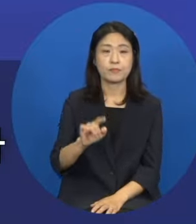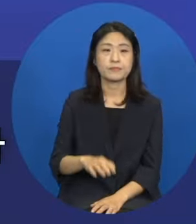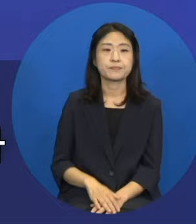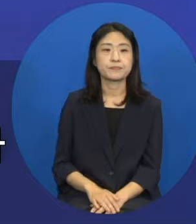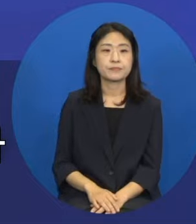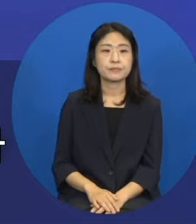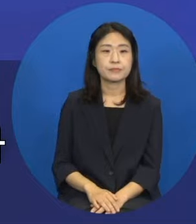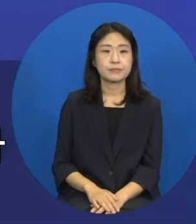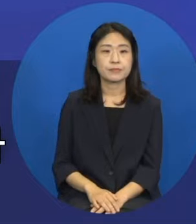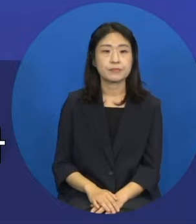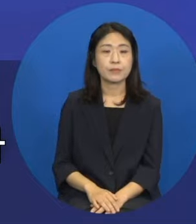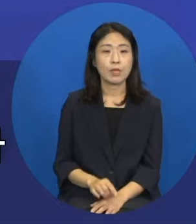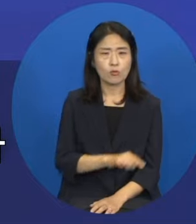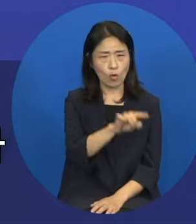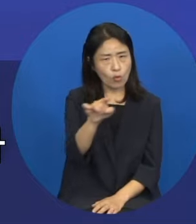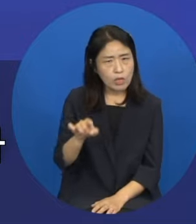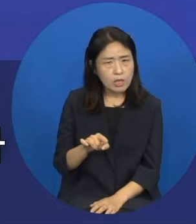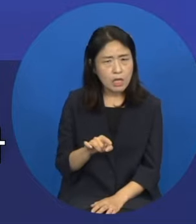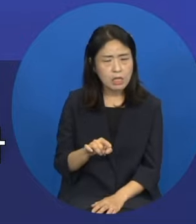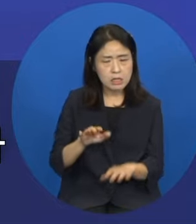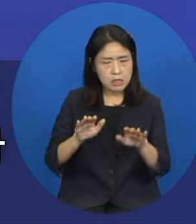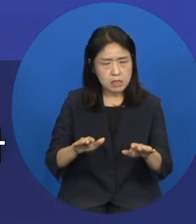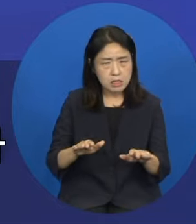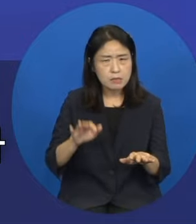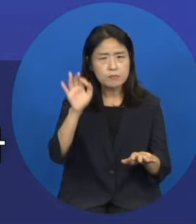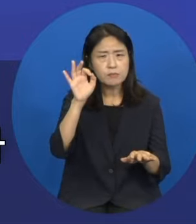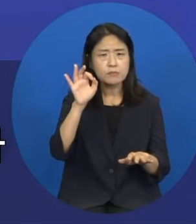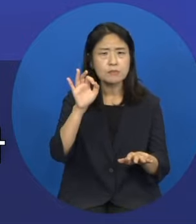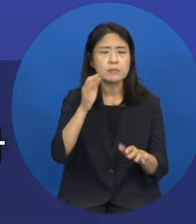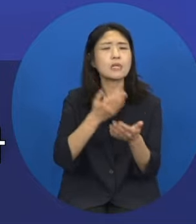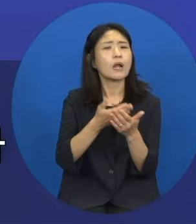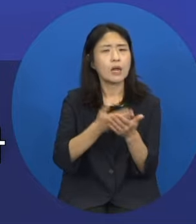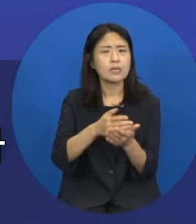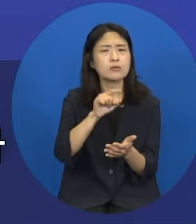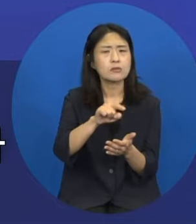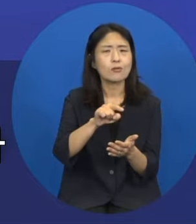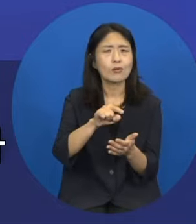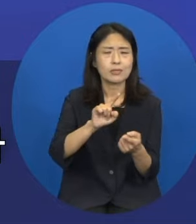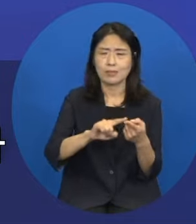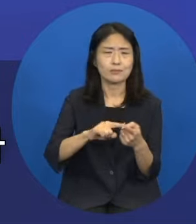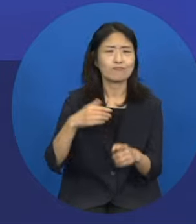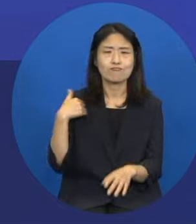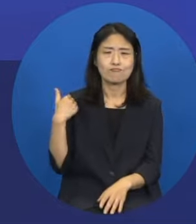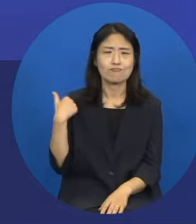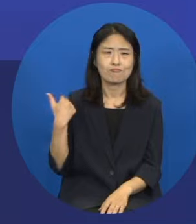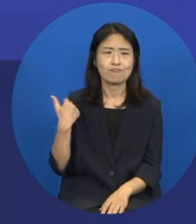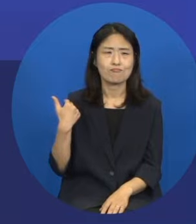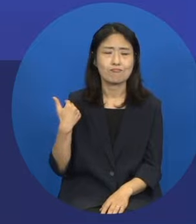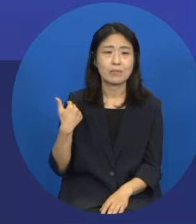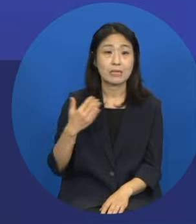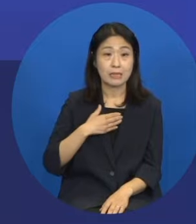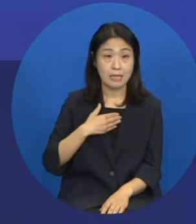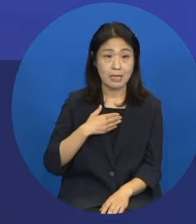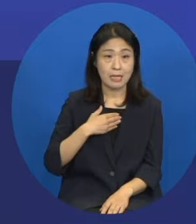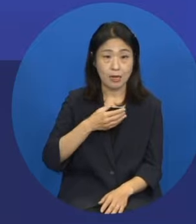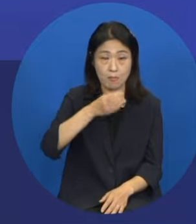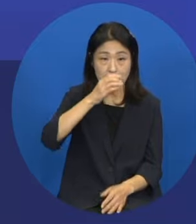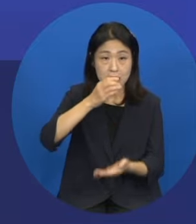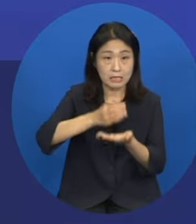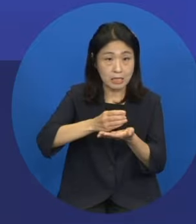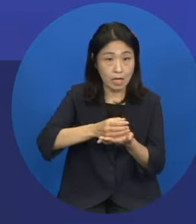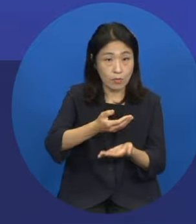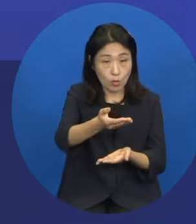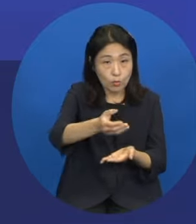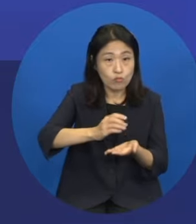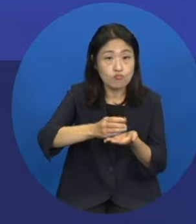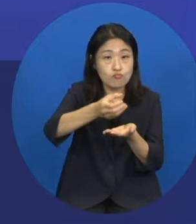38절이죠. 예수께서 이러시되 너희는 너희가 구하는 것을 알지 못한다. 내가 마시는 잔을 너희가 마실 수